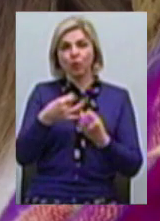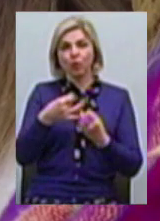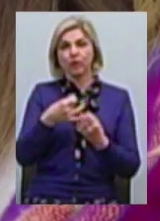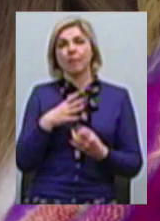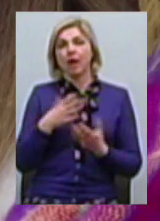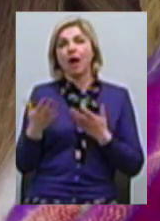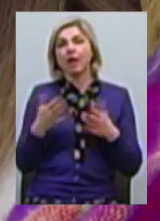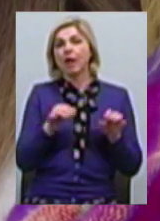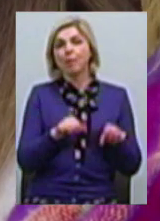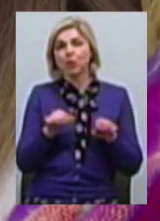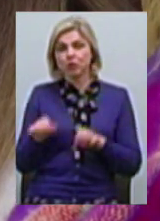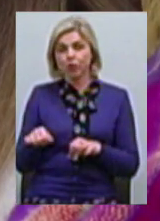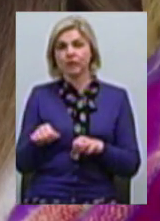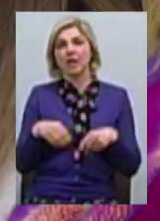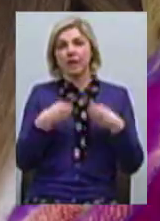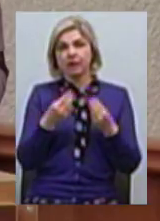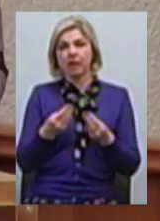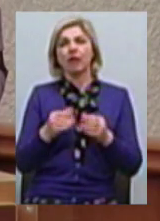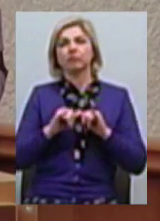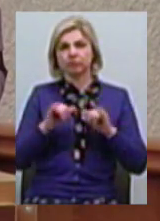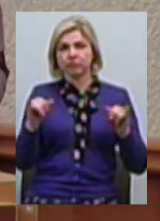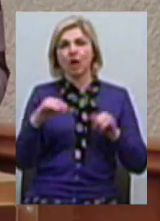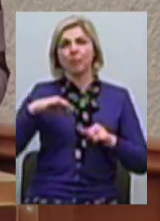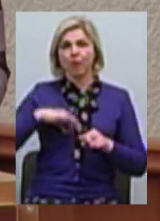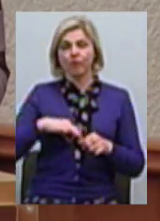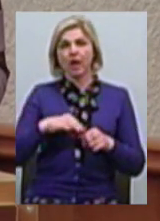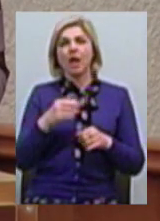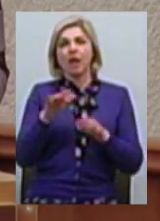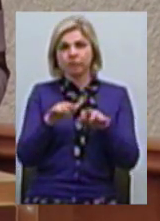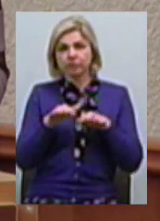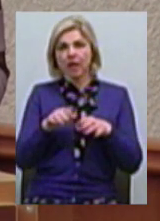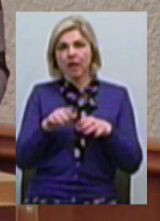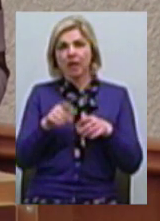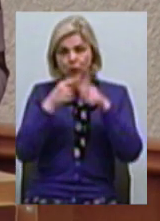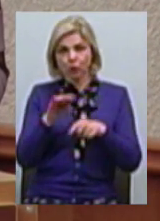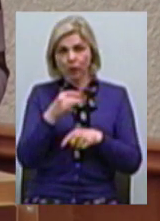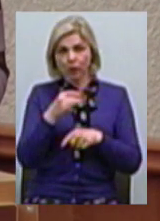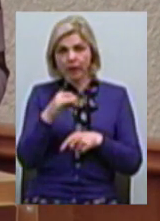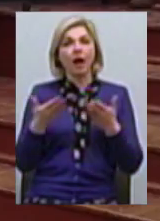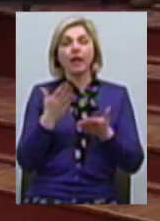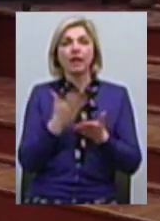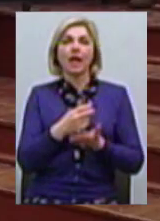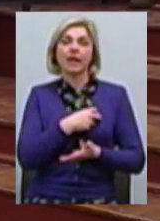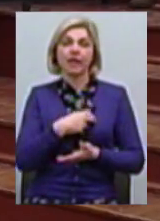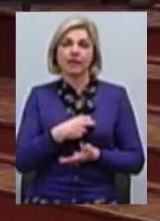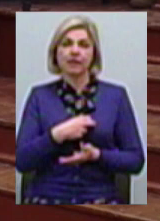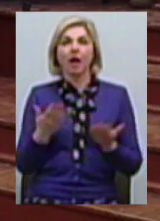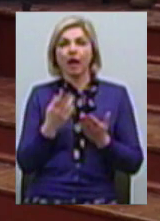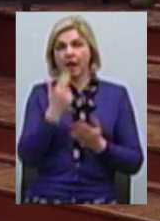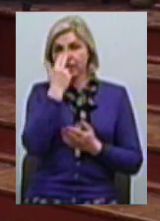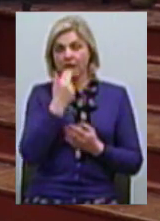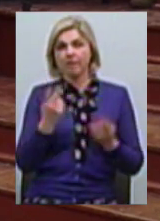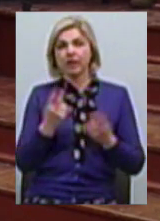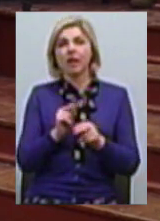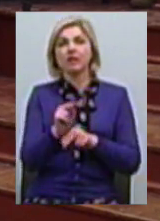які можливості надає широке впровадження цифрових технологій, які є ризики та яким навичкам потрібно навчати майбутніх фахівців